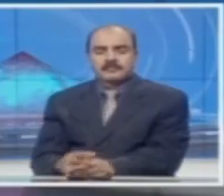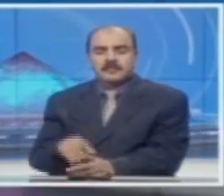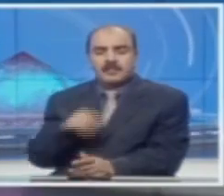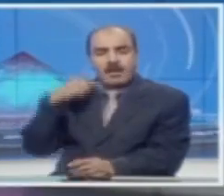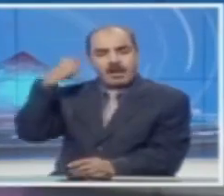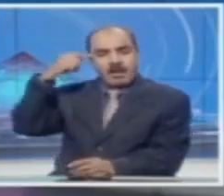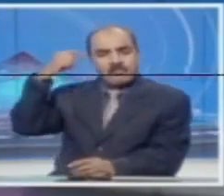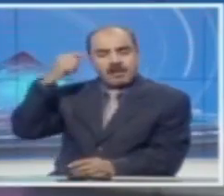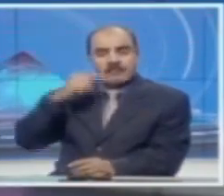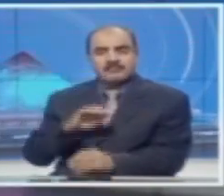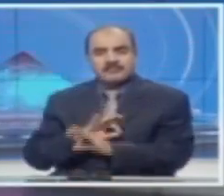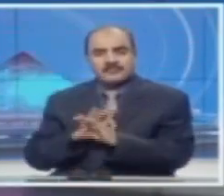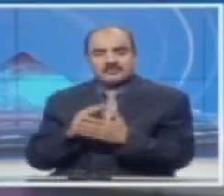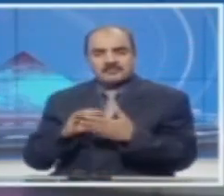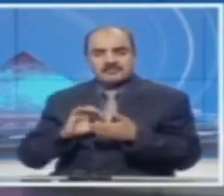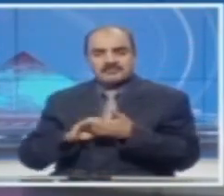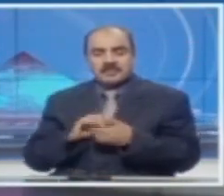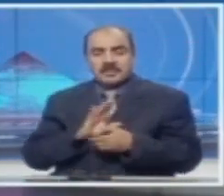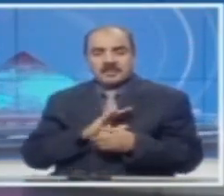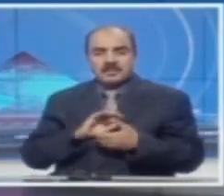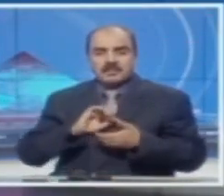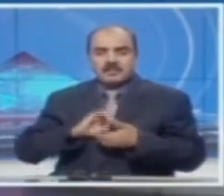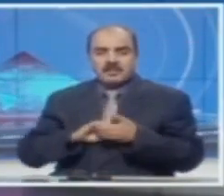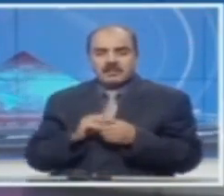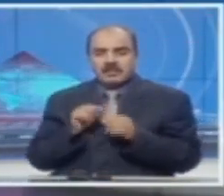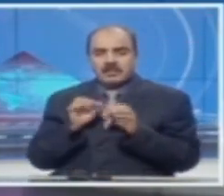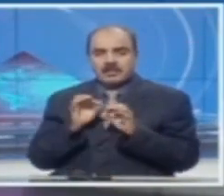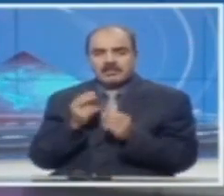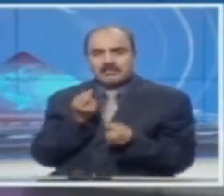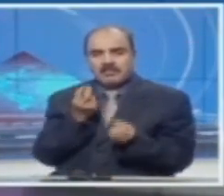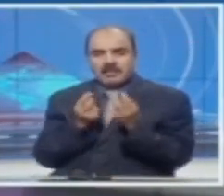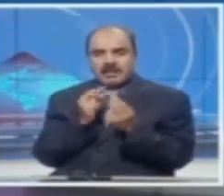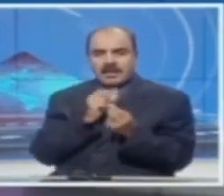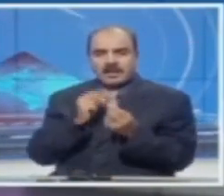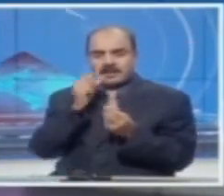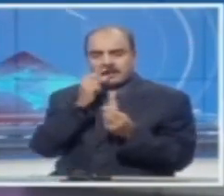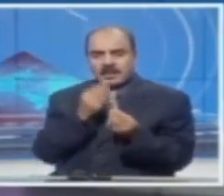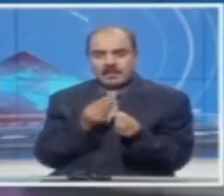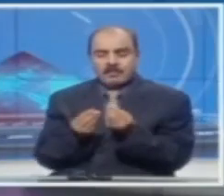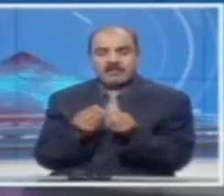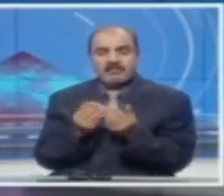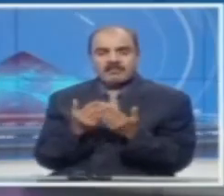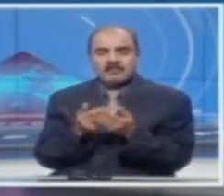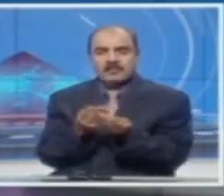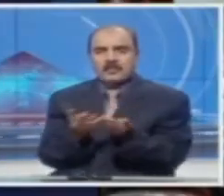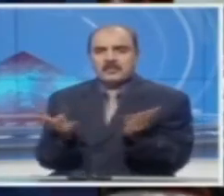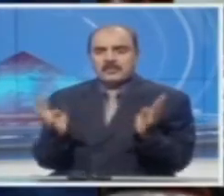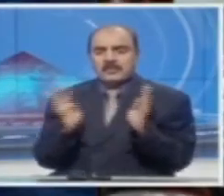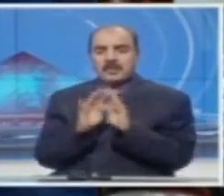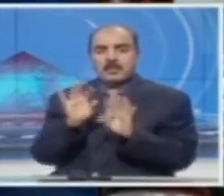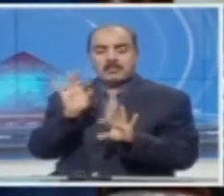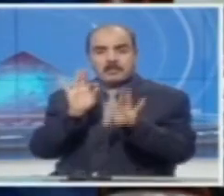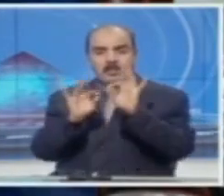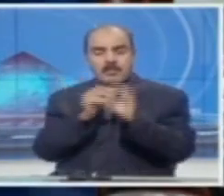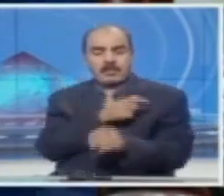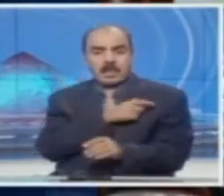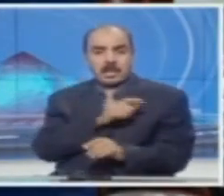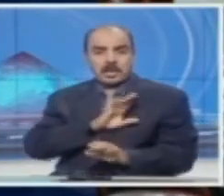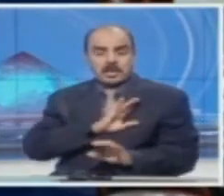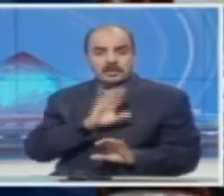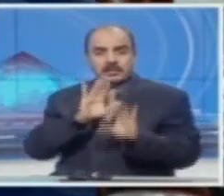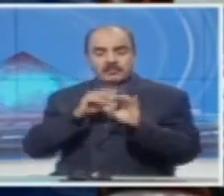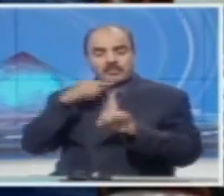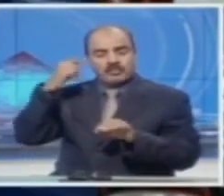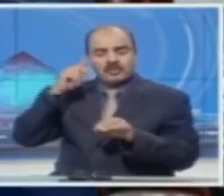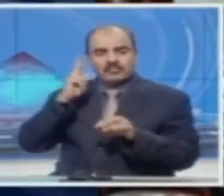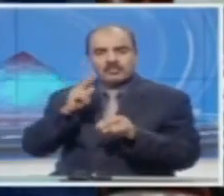نظم الأزهر الشريف بالتعاون مع القوات المسلحة ندوة تثقيفية بعنوان ميلاد مصر بحضور نخبة من علماء وقيادات الأزهر